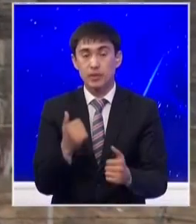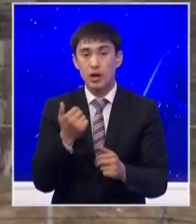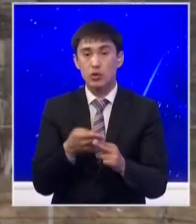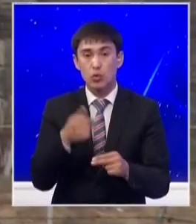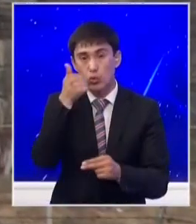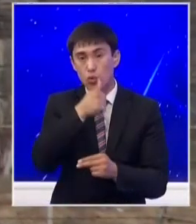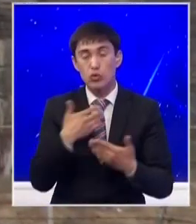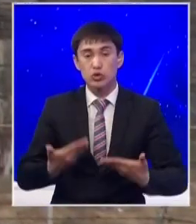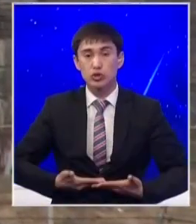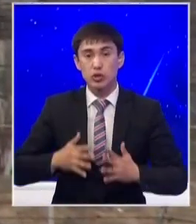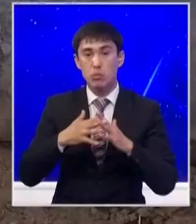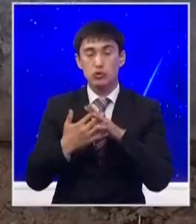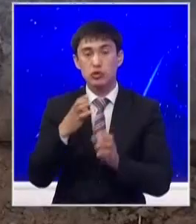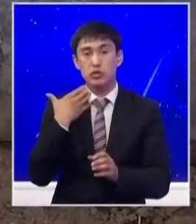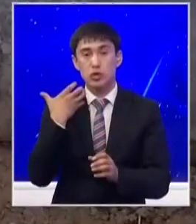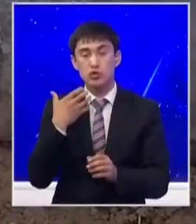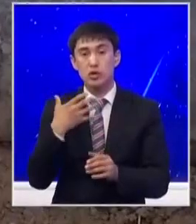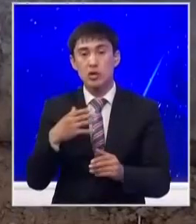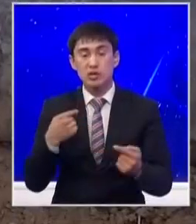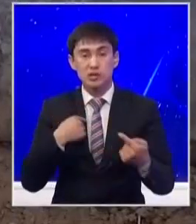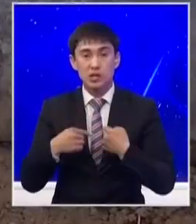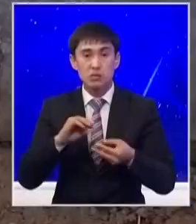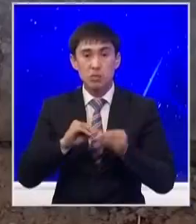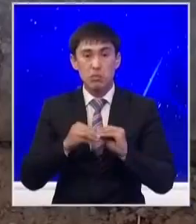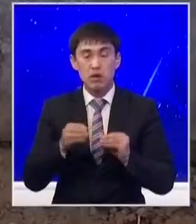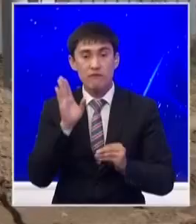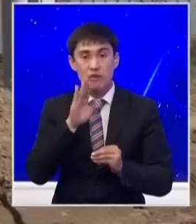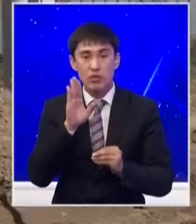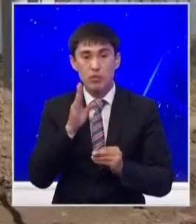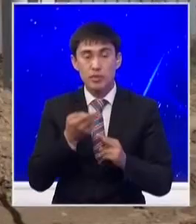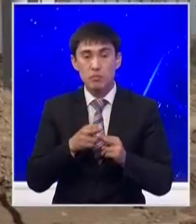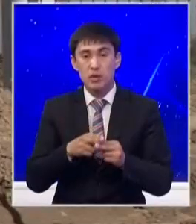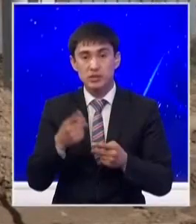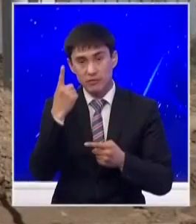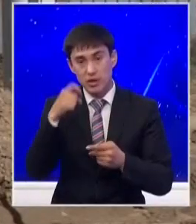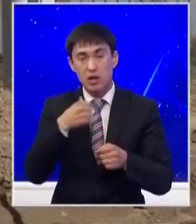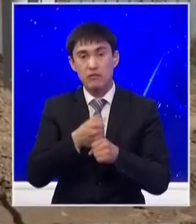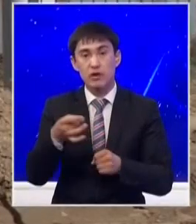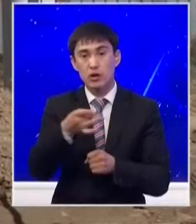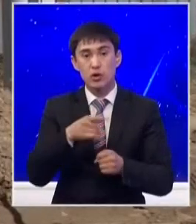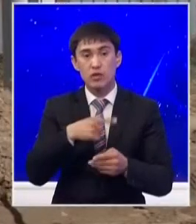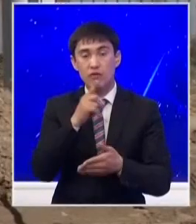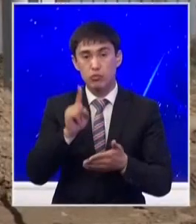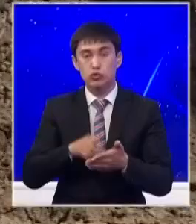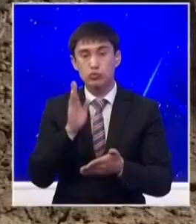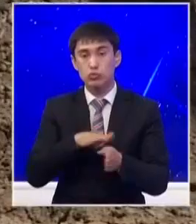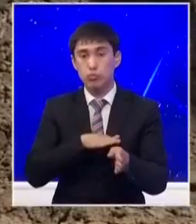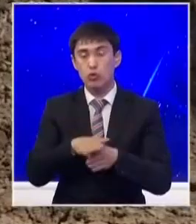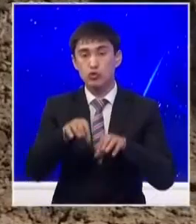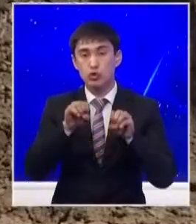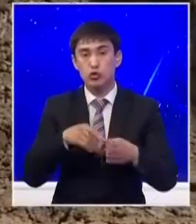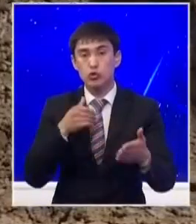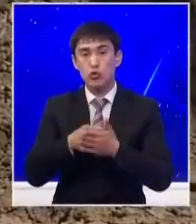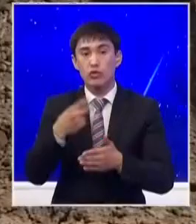который год жители поселка Сарозек страдают из-за проблем с водоснабжением. По заверениям главы района, этот вопрос будет полностью решен